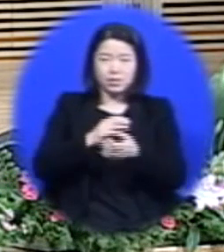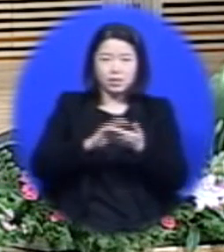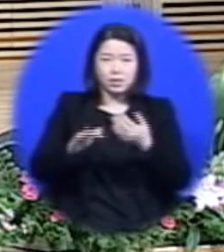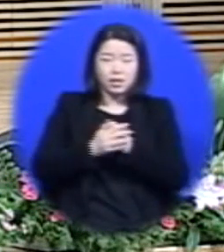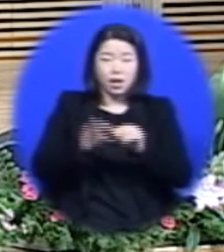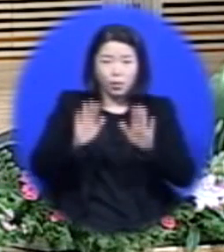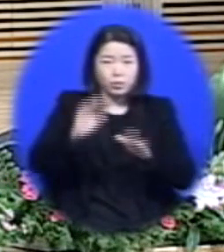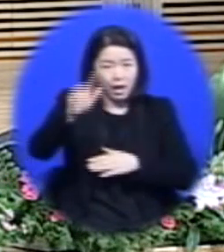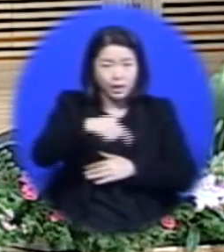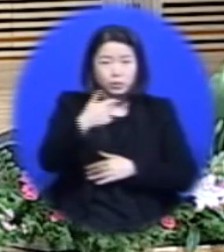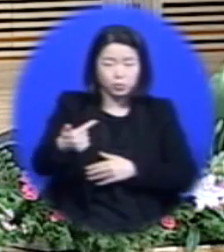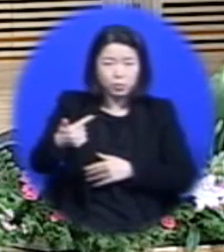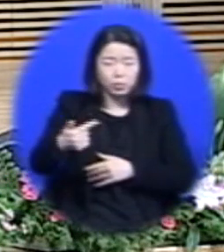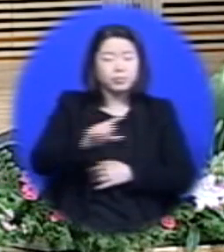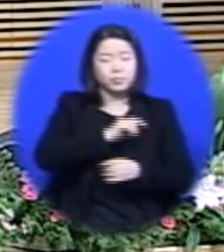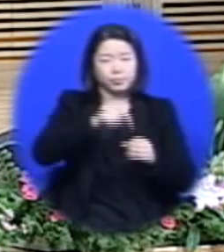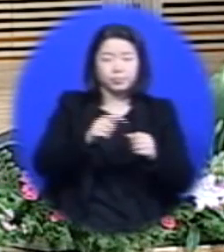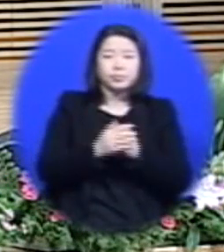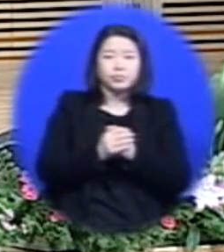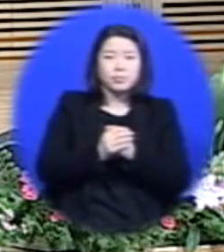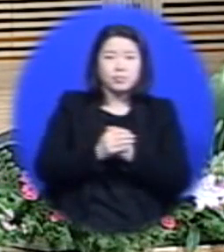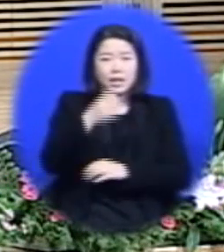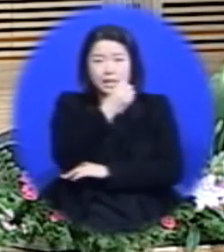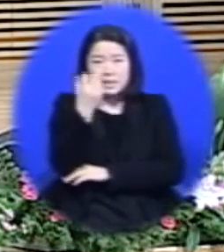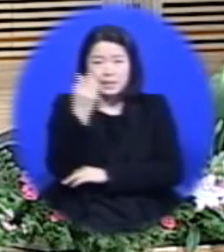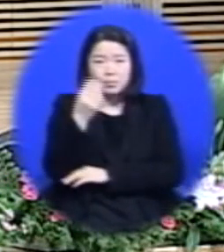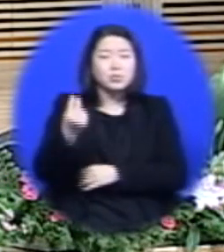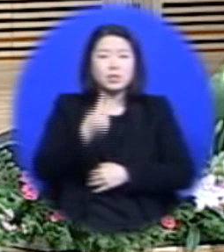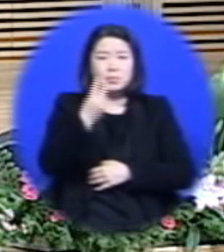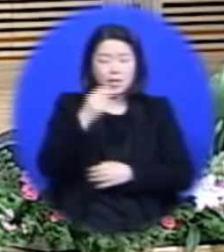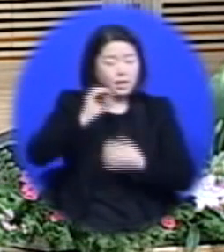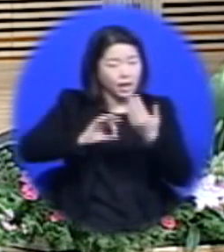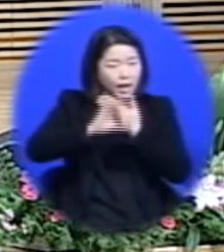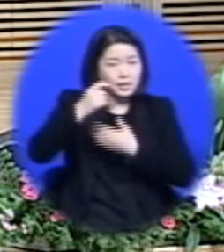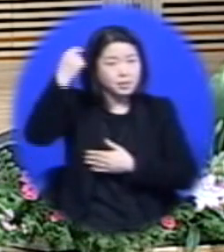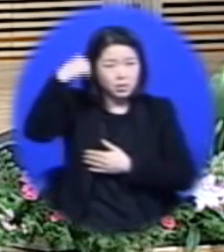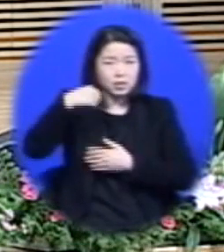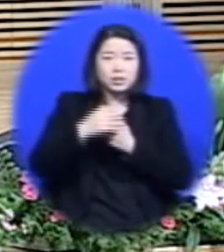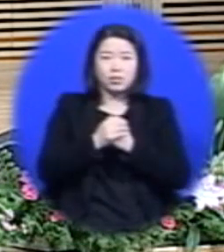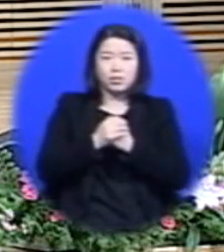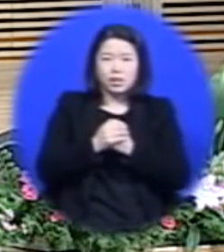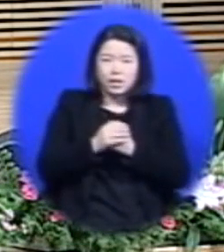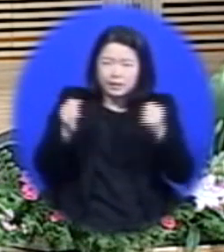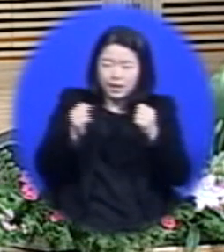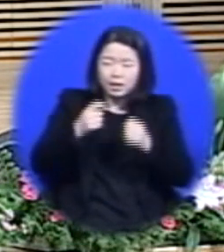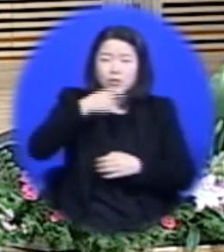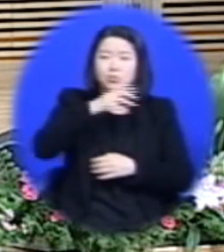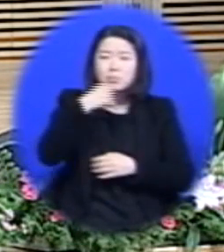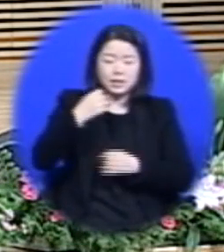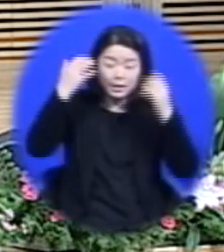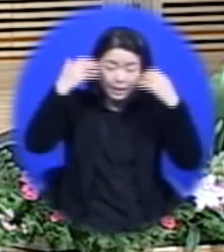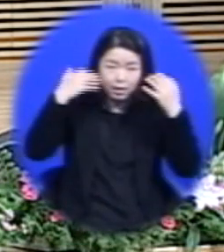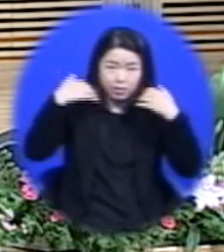오늘 하루도 라는 씨입니다 신문 냄새에 아침을 느껴 차가운 물 맛의 여름을